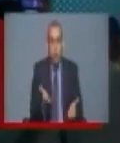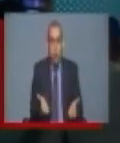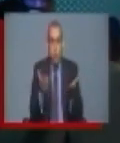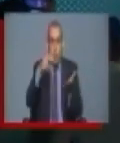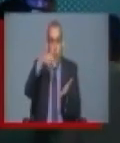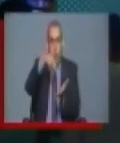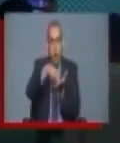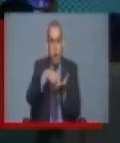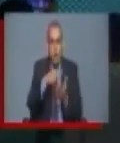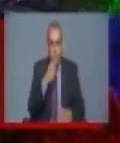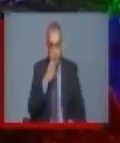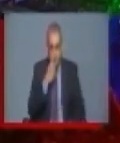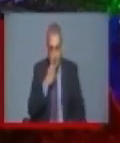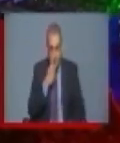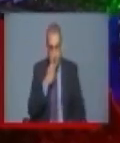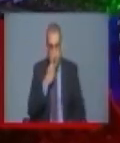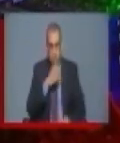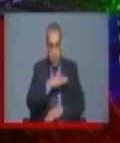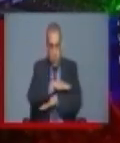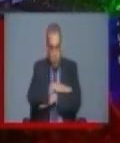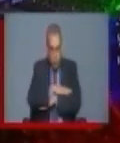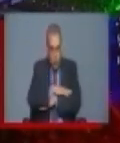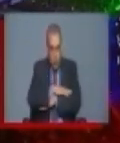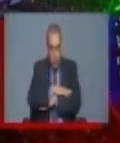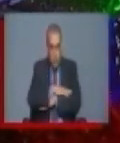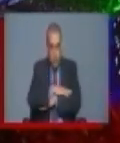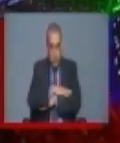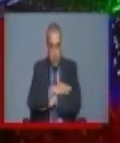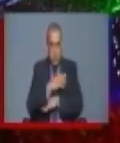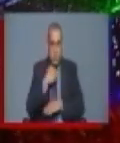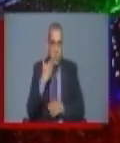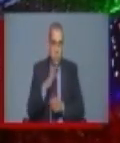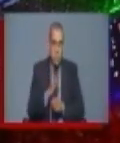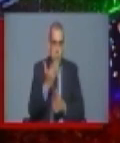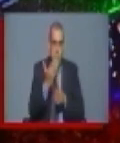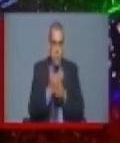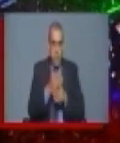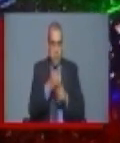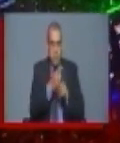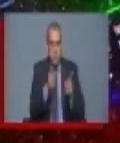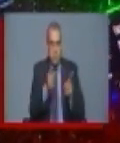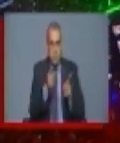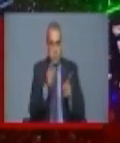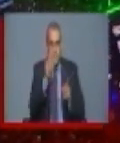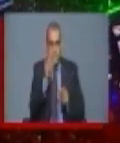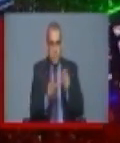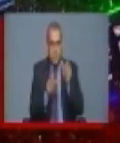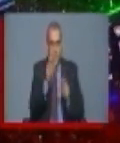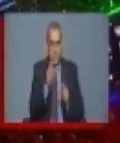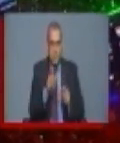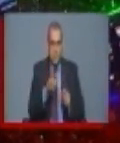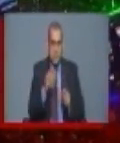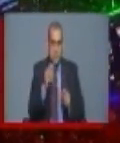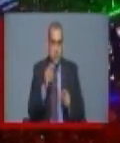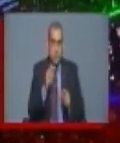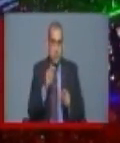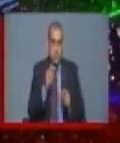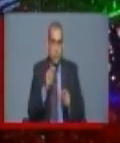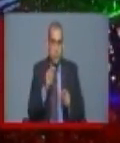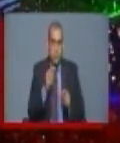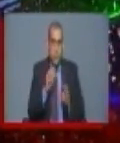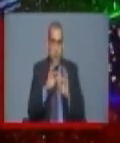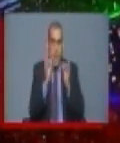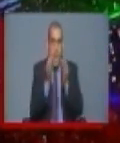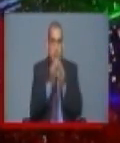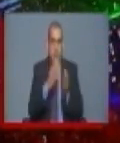الزوابع السياسية والأمنية، وتمارس كل ما يمكن ممارسته من عمليات